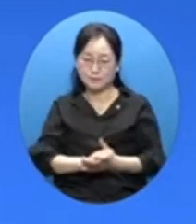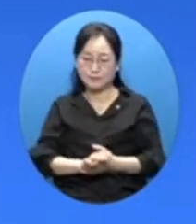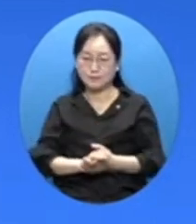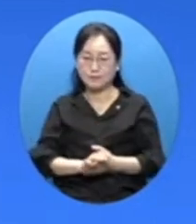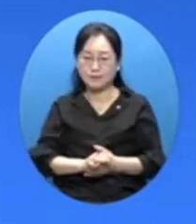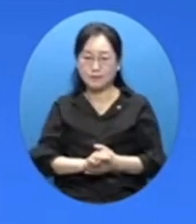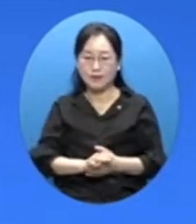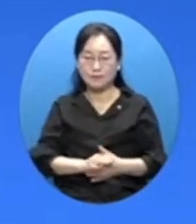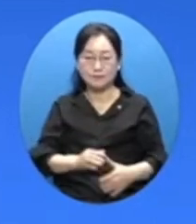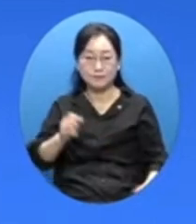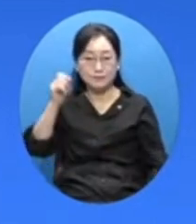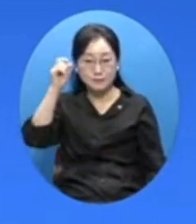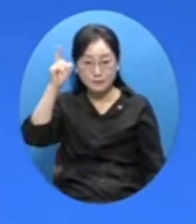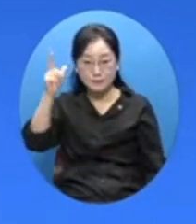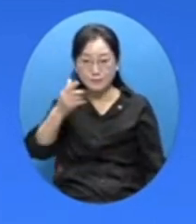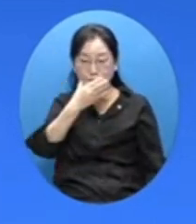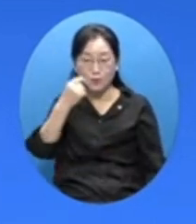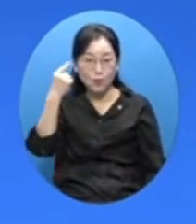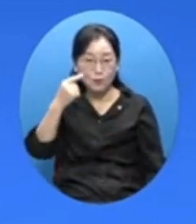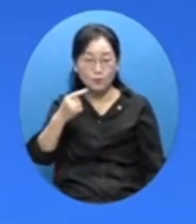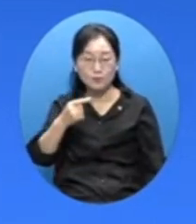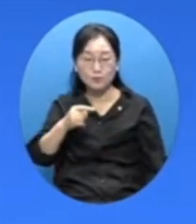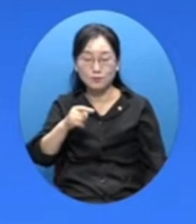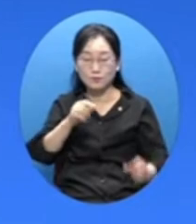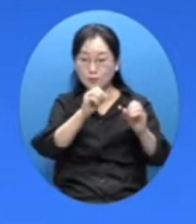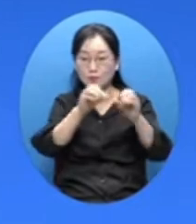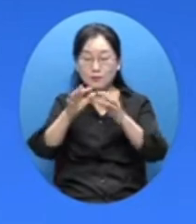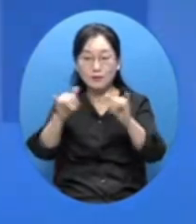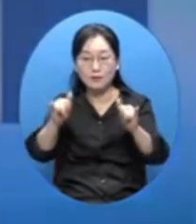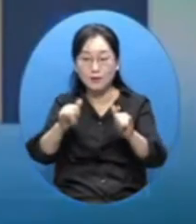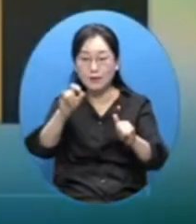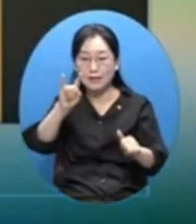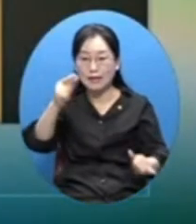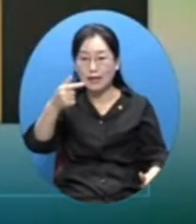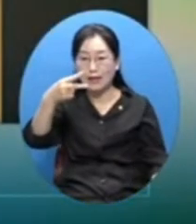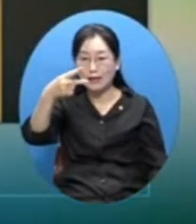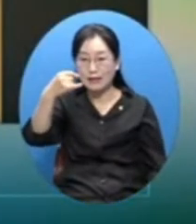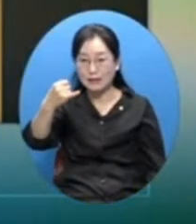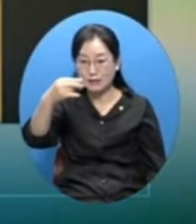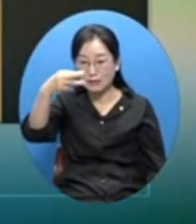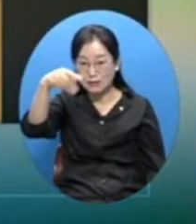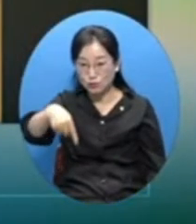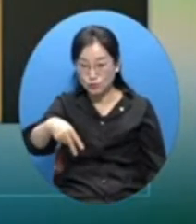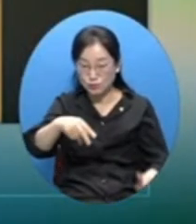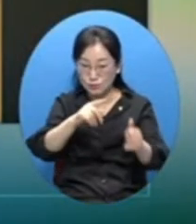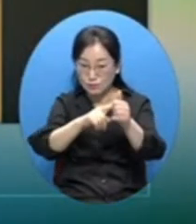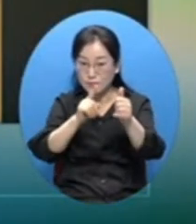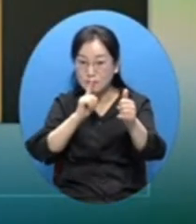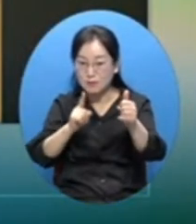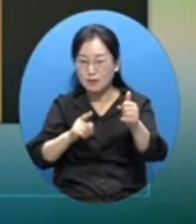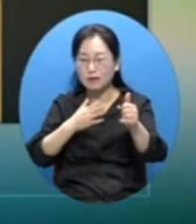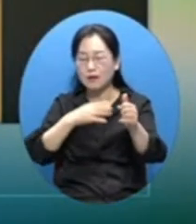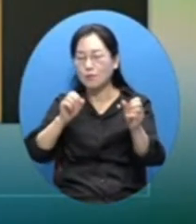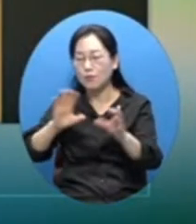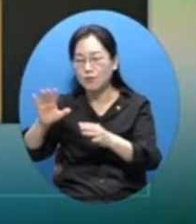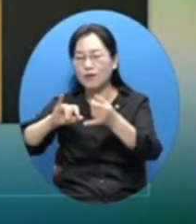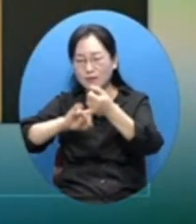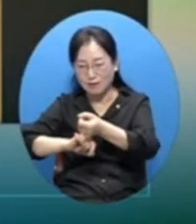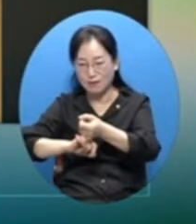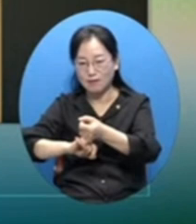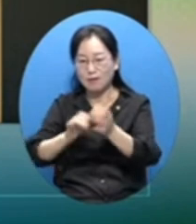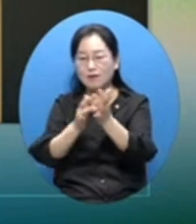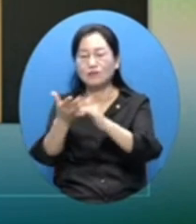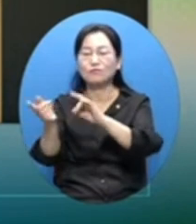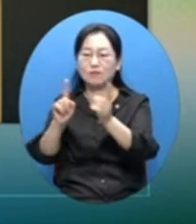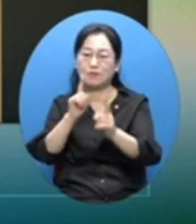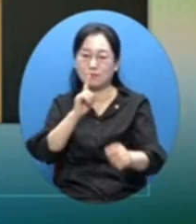위대한 복음주의자 앤드류 머레이가 이와 같은 말을 했습니다. 나를 버려야 예수가 산다. 그